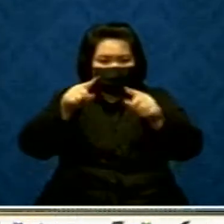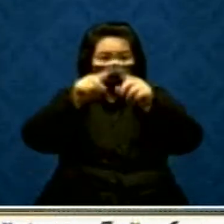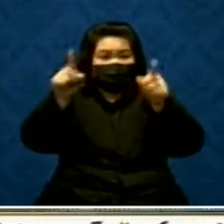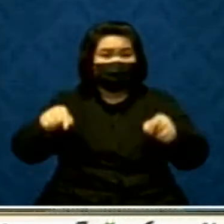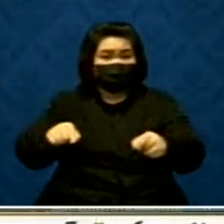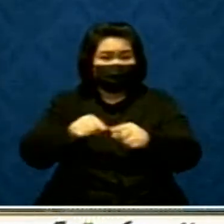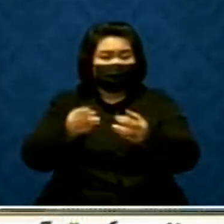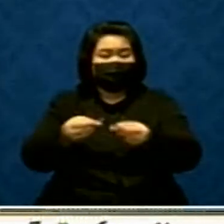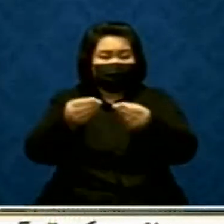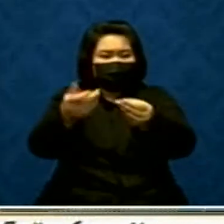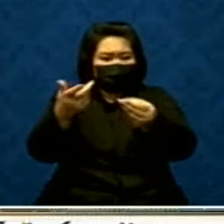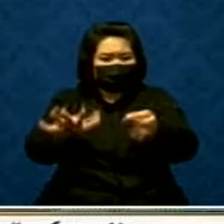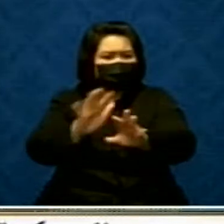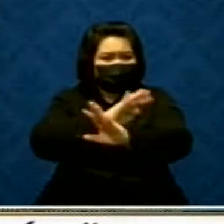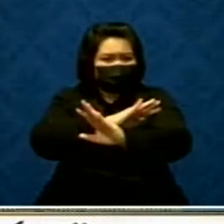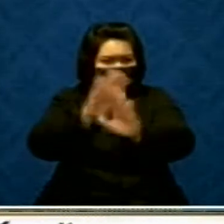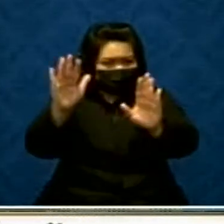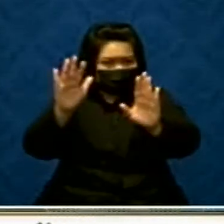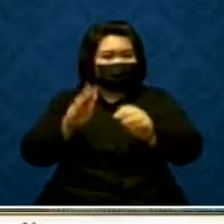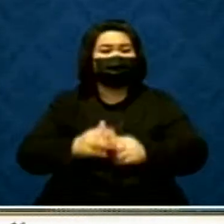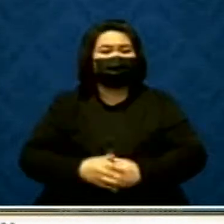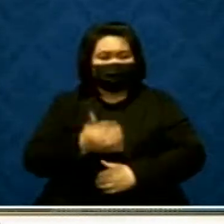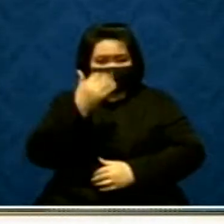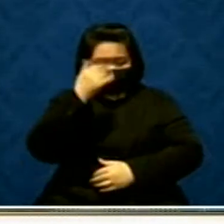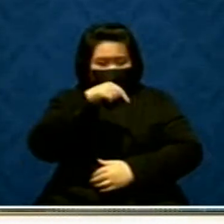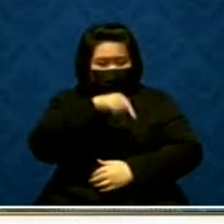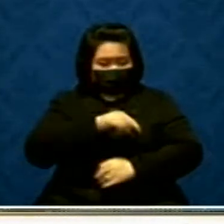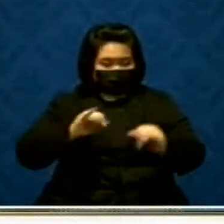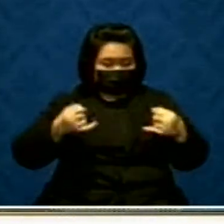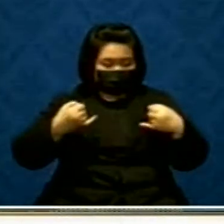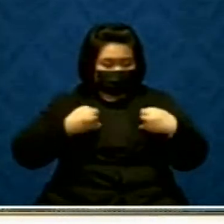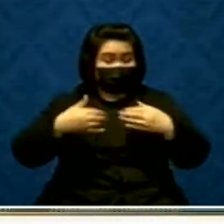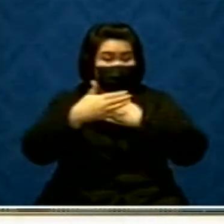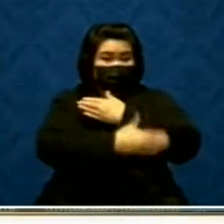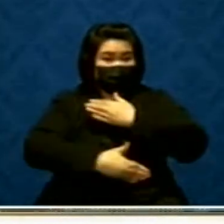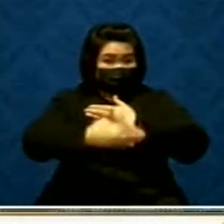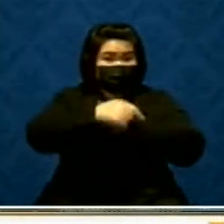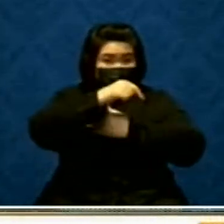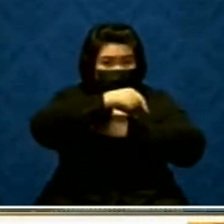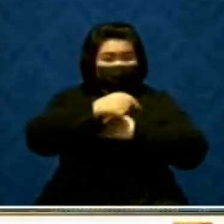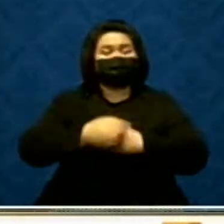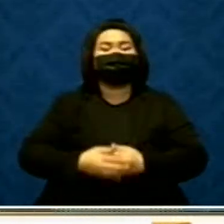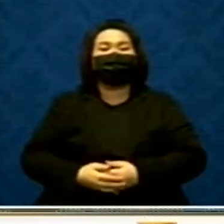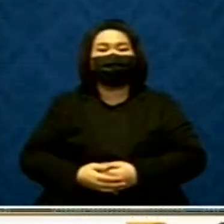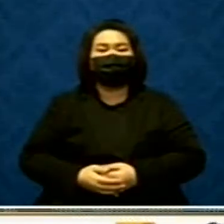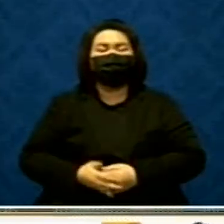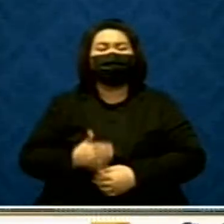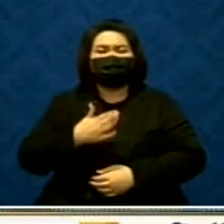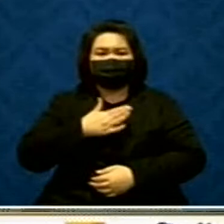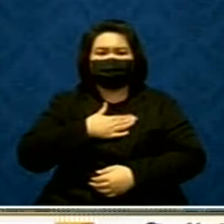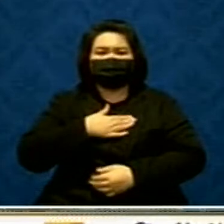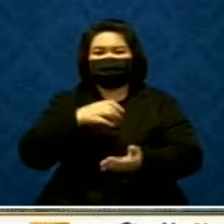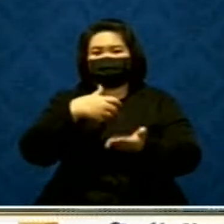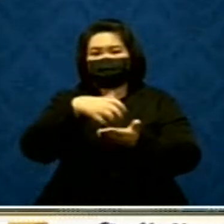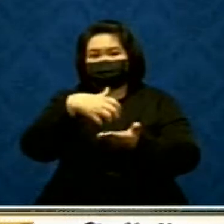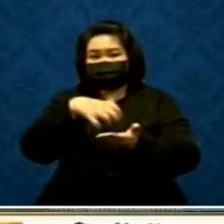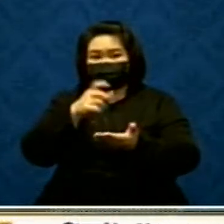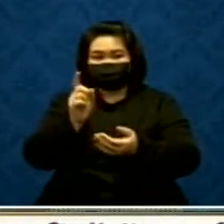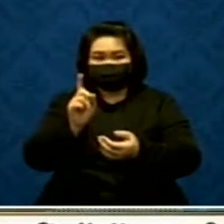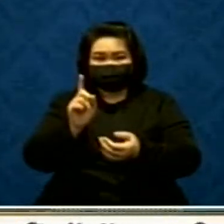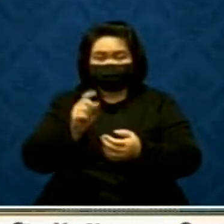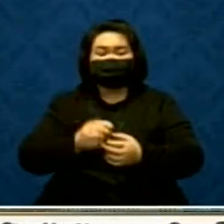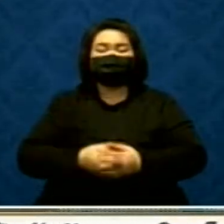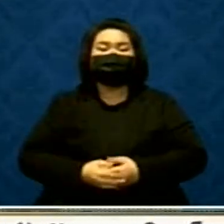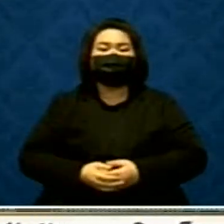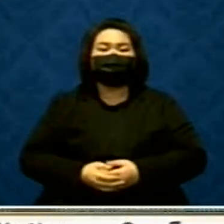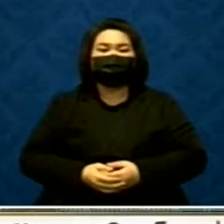ที่ออกทับซ้อนในที่ดินของการรถไฟซึ่งเรื่องนี้นะครับต้องเรียนว่าขณ